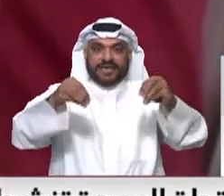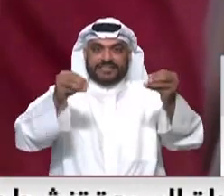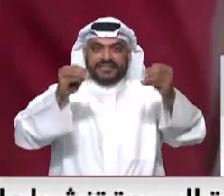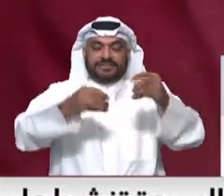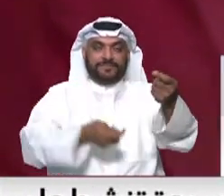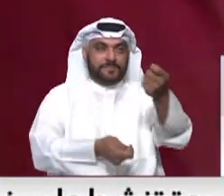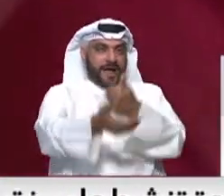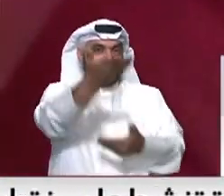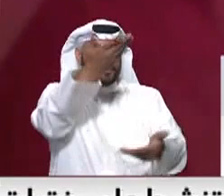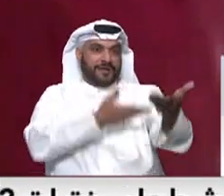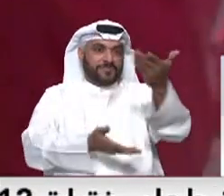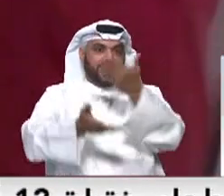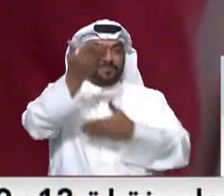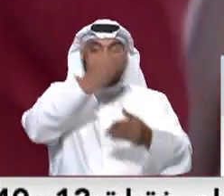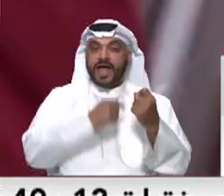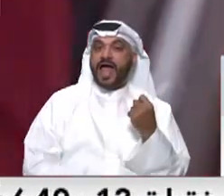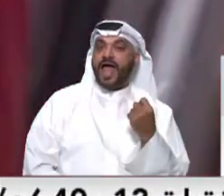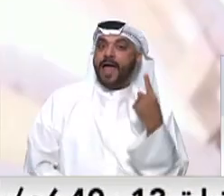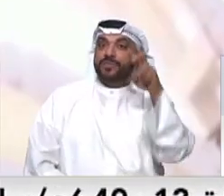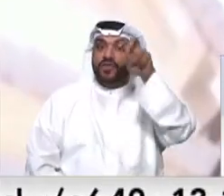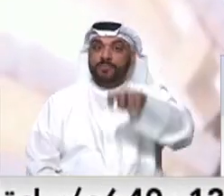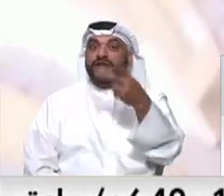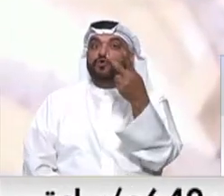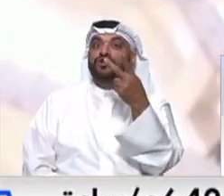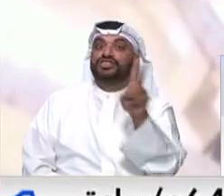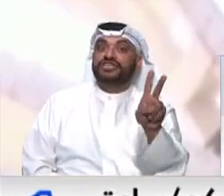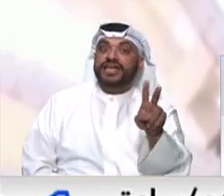البالغ 128 ألف برميل يوميا